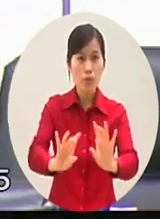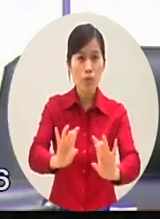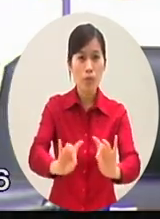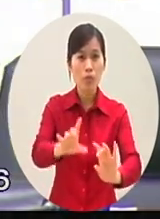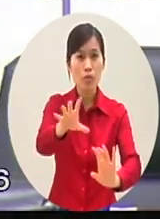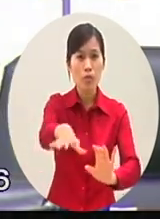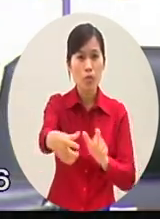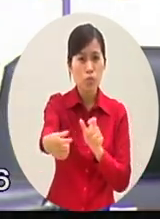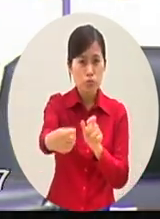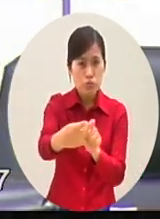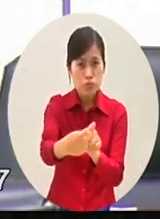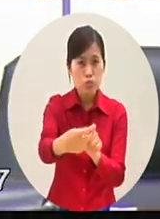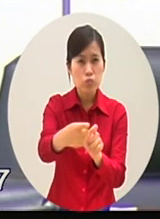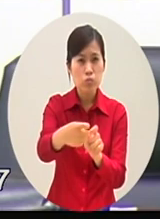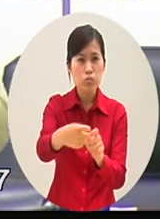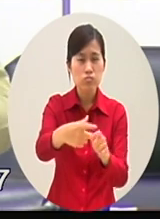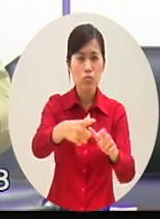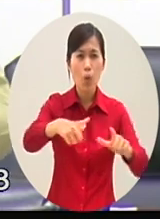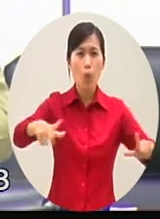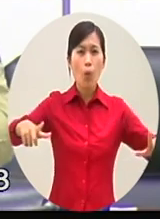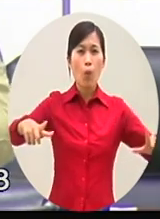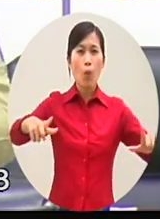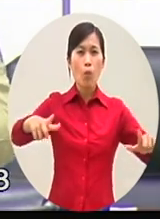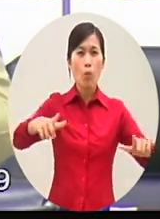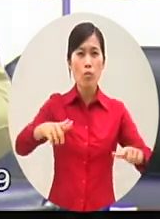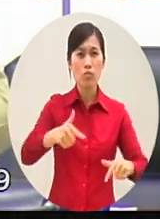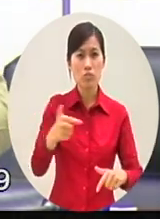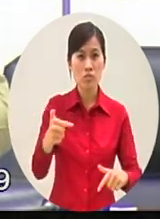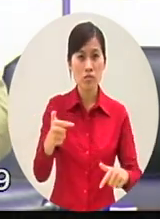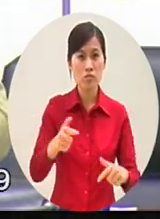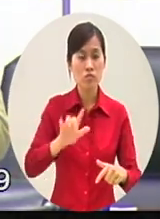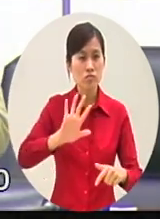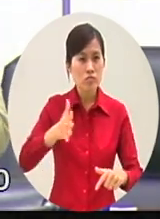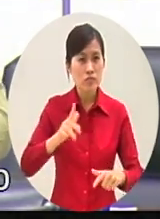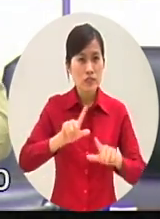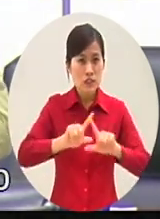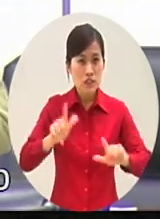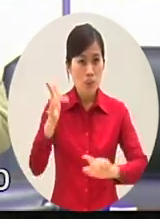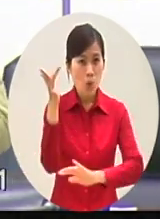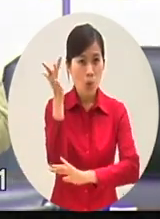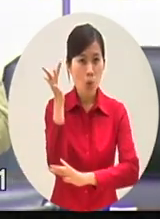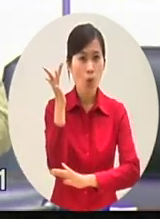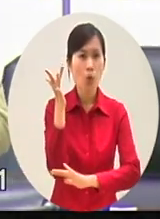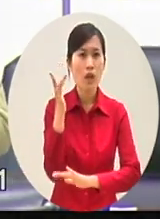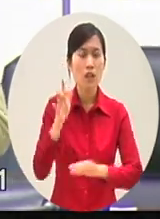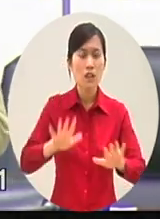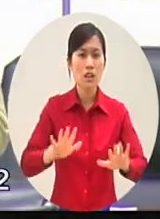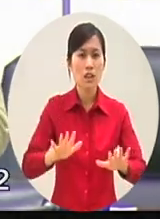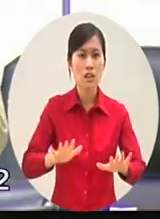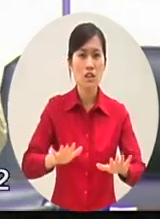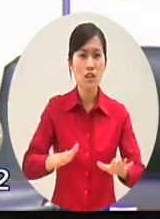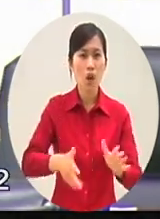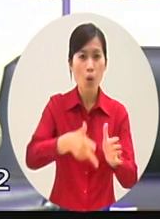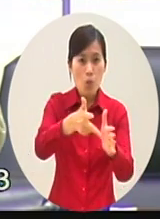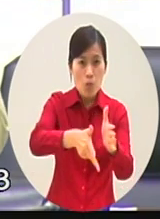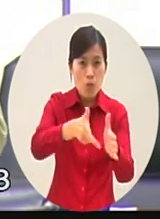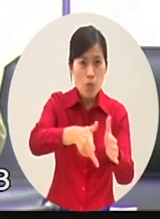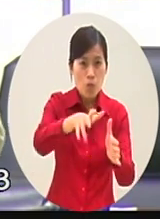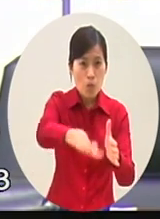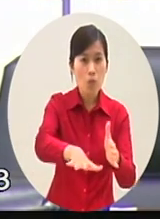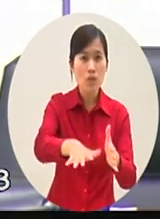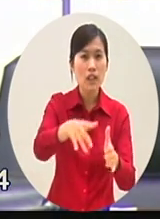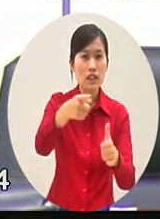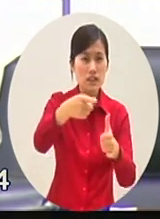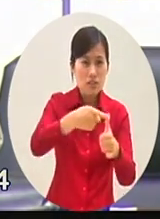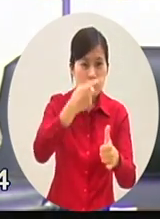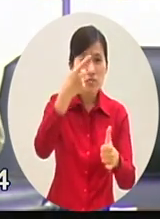建议哈，我们应该是不是朝向于，因为哈，大邱这个计划总会掐头哈，已经嘛是第一名、第三